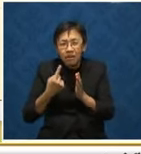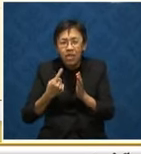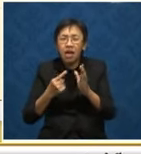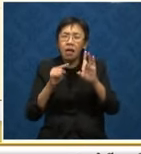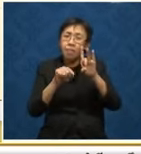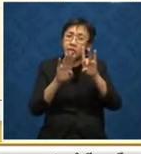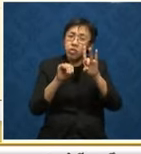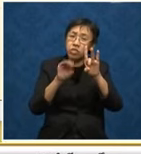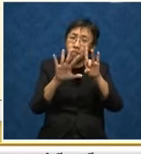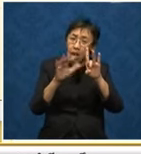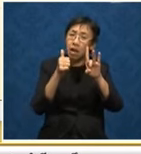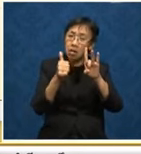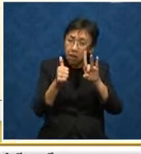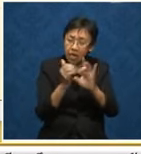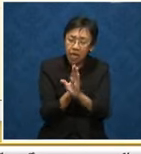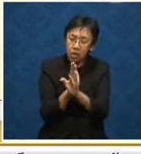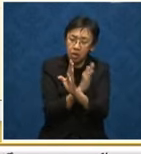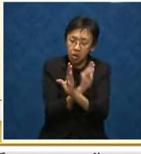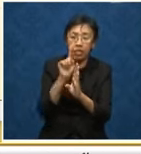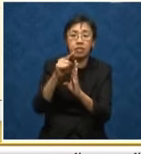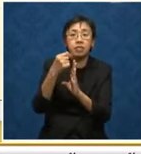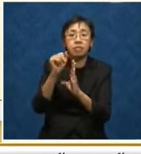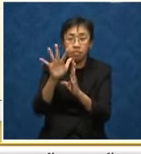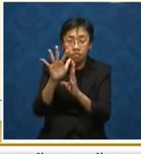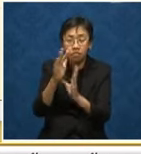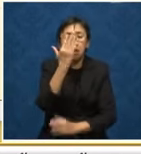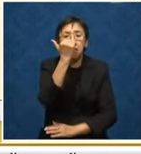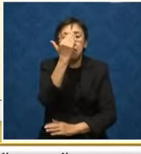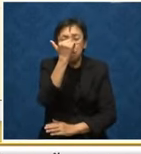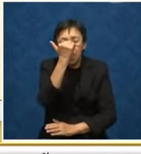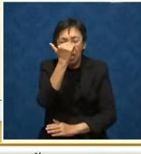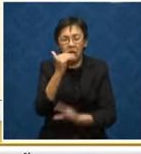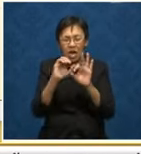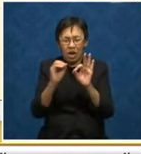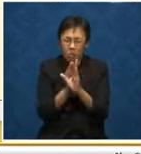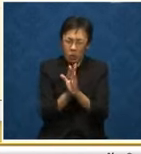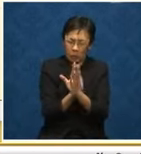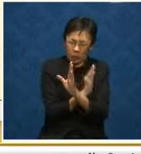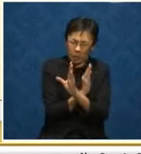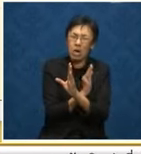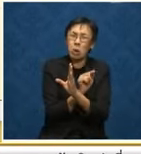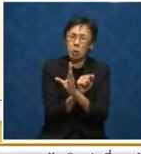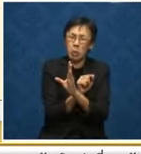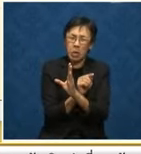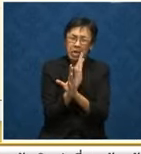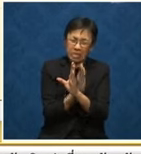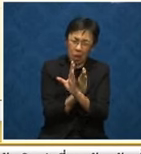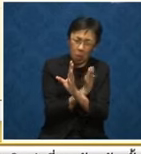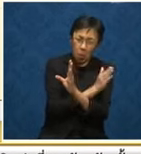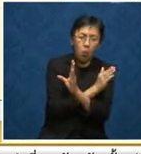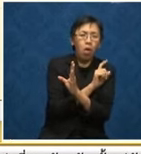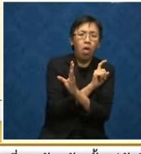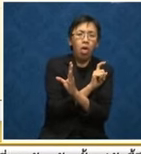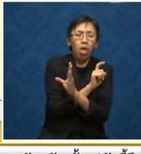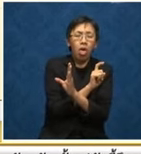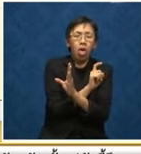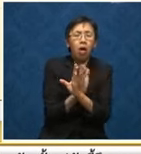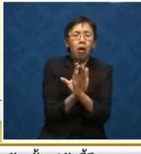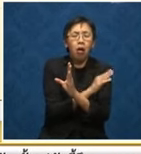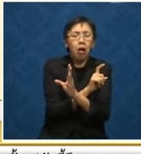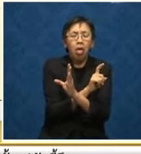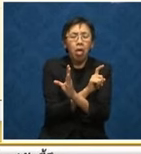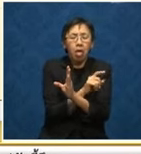8:45 ได้ไหมเอาก่อนสัก15นาทีเพราะเราจะเริ่มเช้ากว่านั้นก็เกรงว่าการจราจ